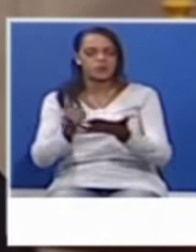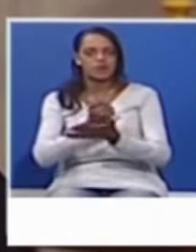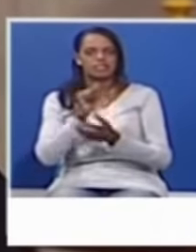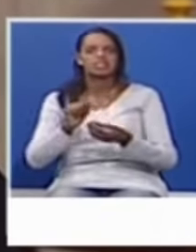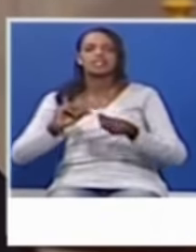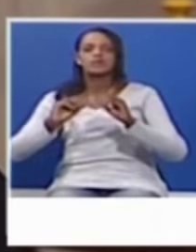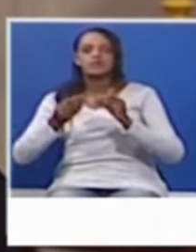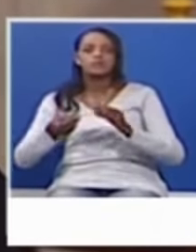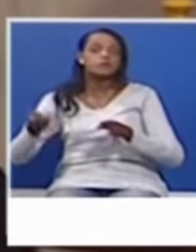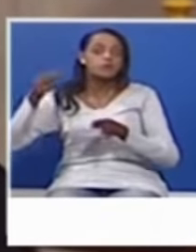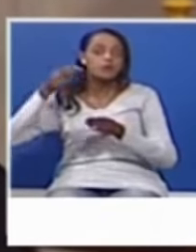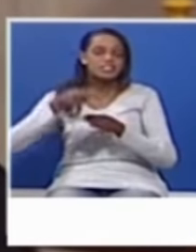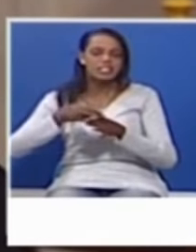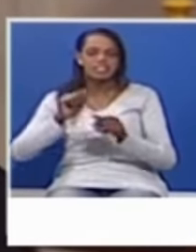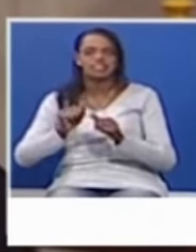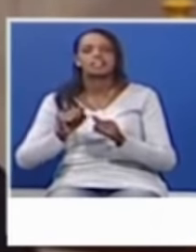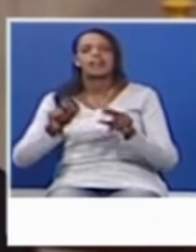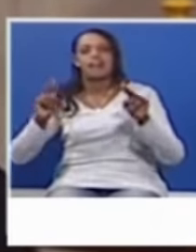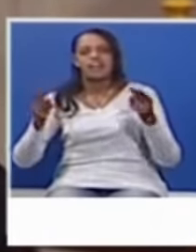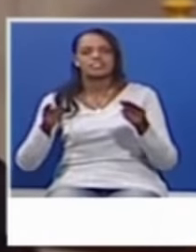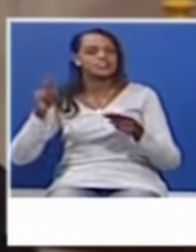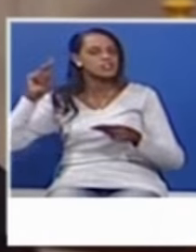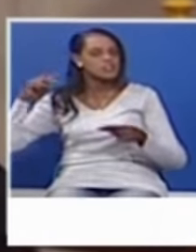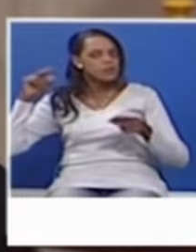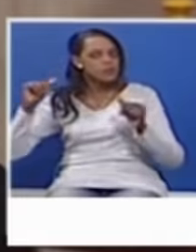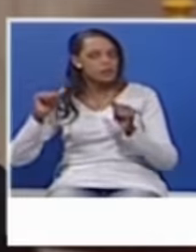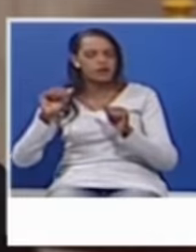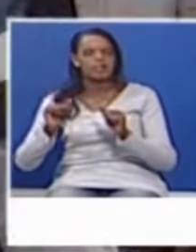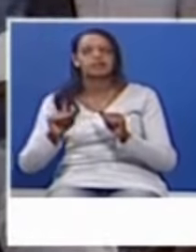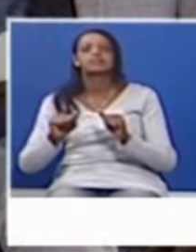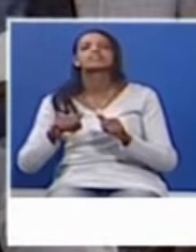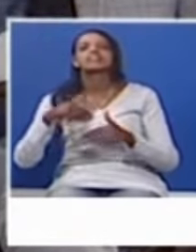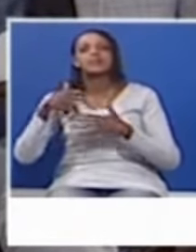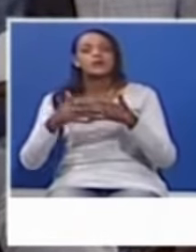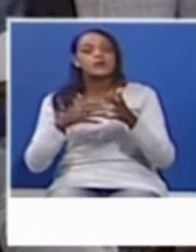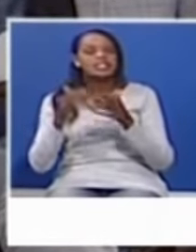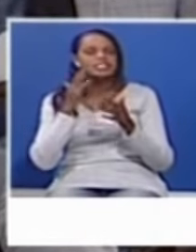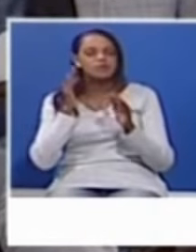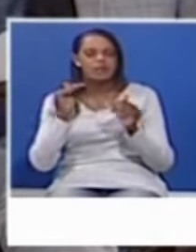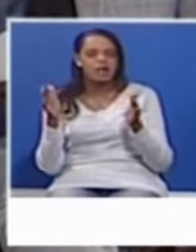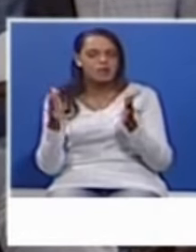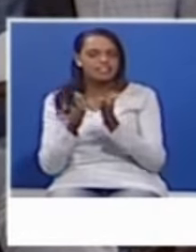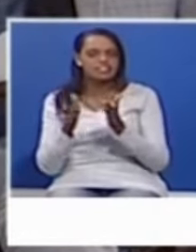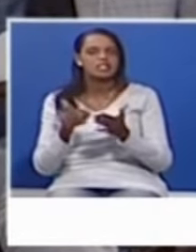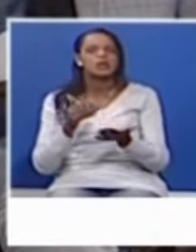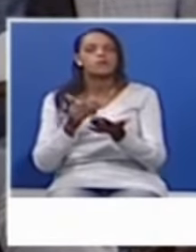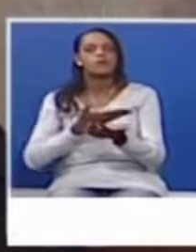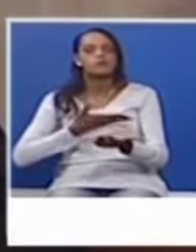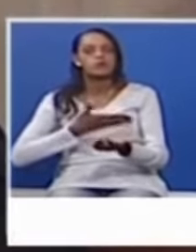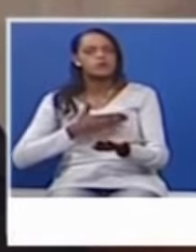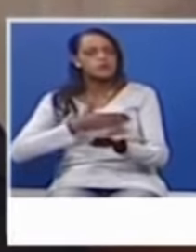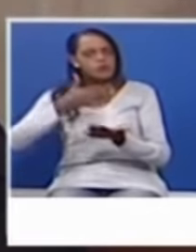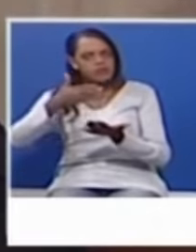بوهدة عطفاء بمسرحن نايز حدش موائل عيو غزا مخانو دحرم زرزار أب حدس إرغزي بوزحن قدمي تساقيمنا